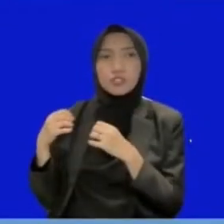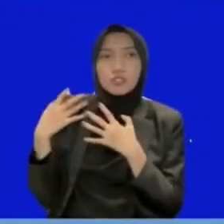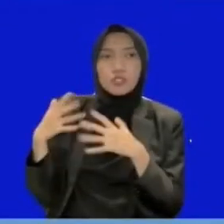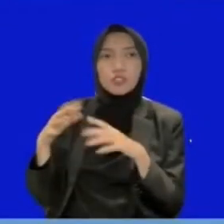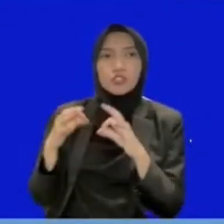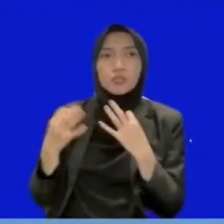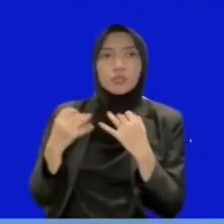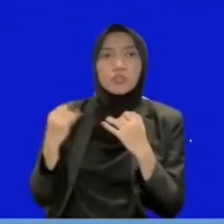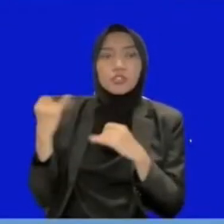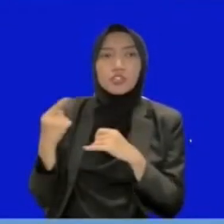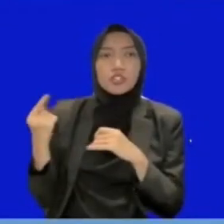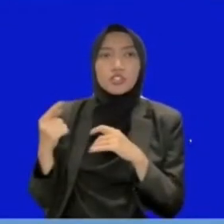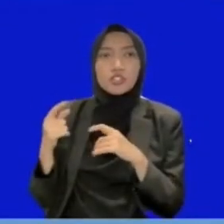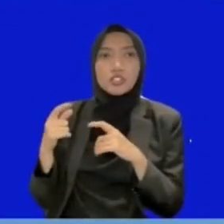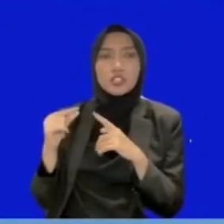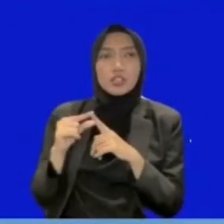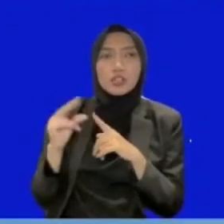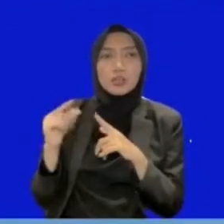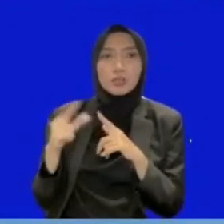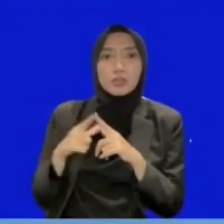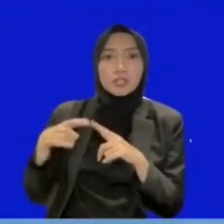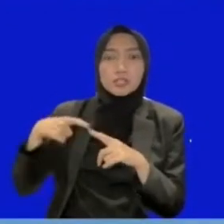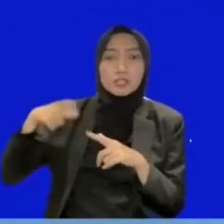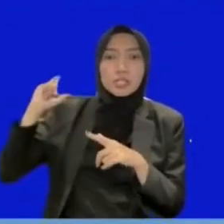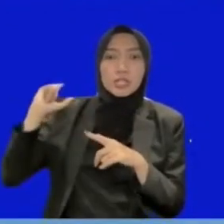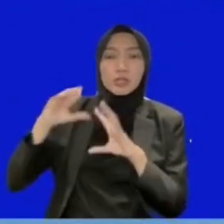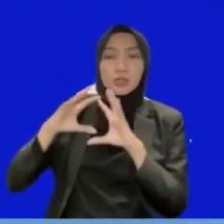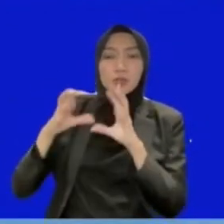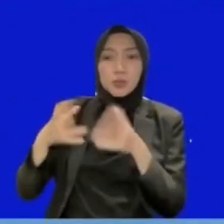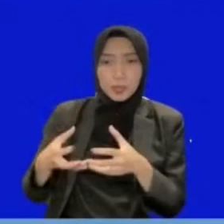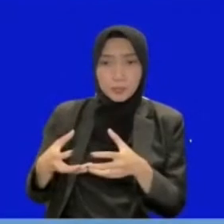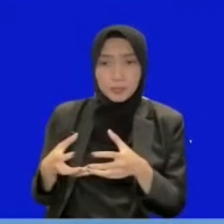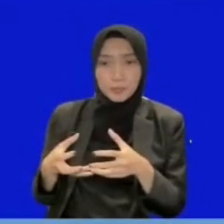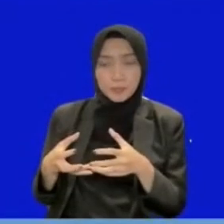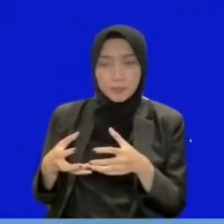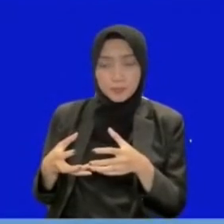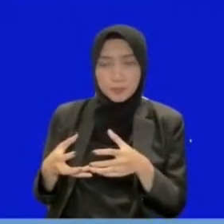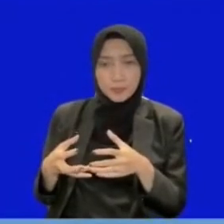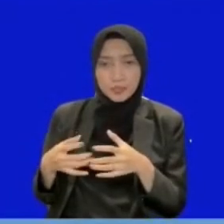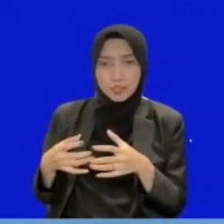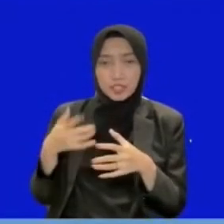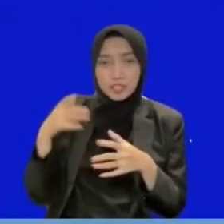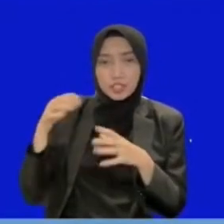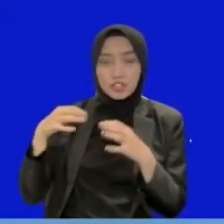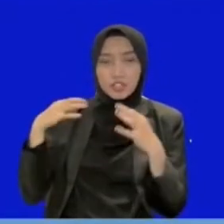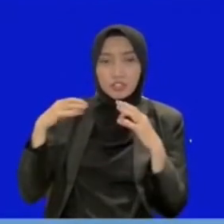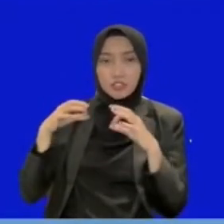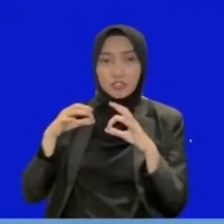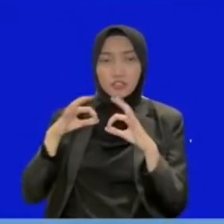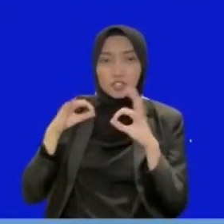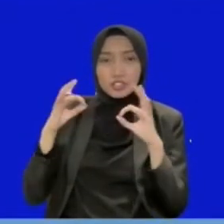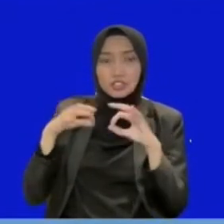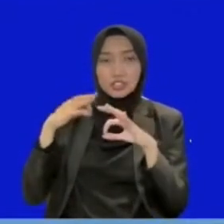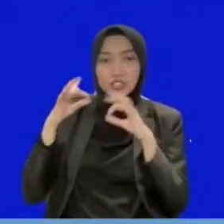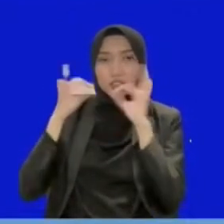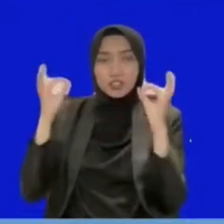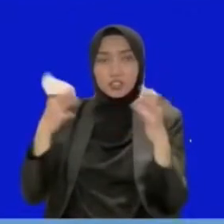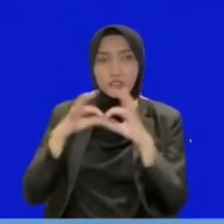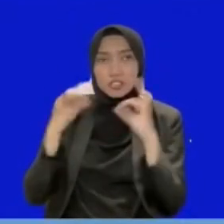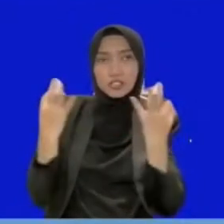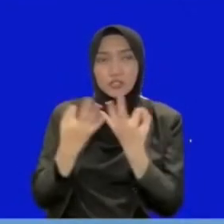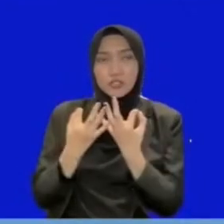situs-situs prasejarah di dunia. Kemudian di bawah ini adalah festival yang diadakan di kawasan Sangiran.